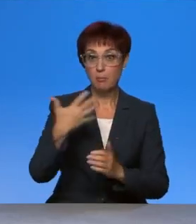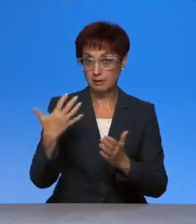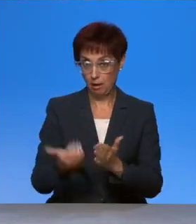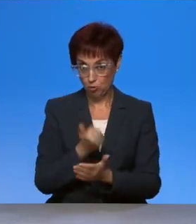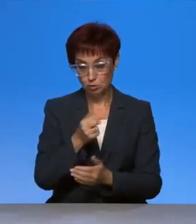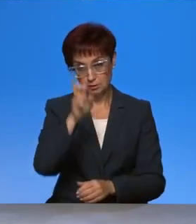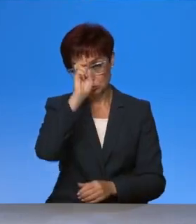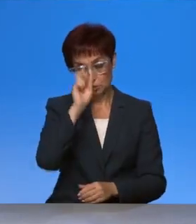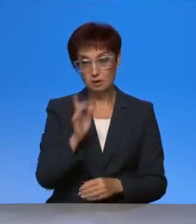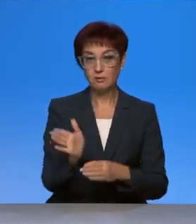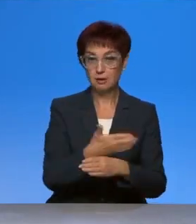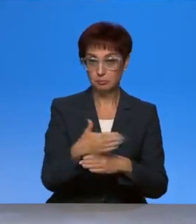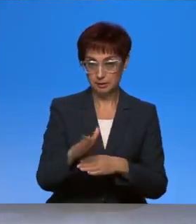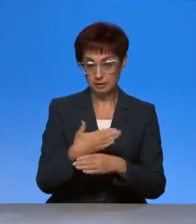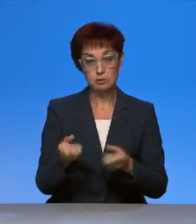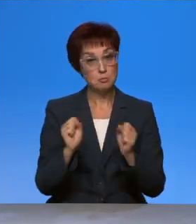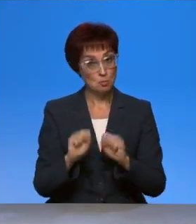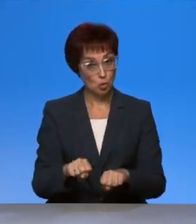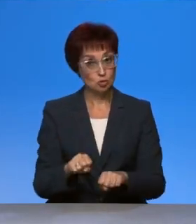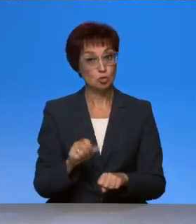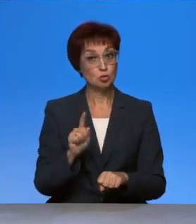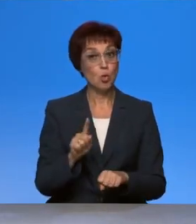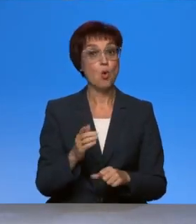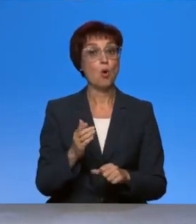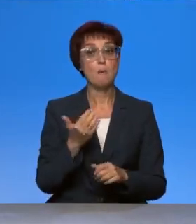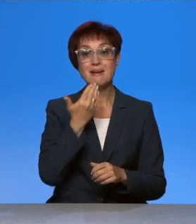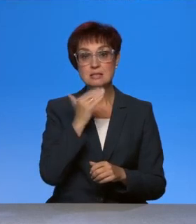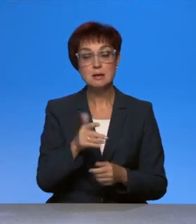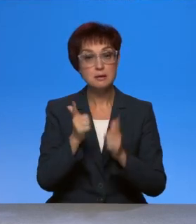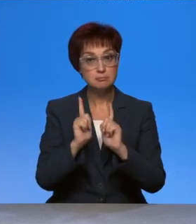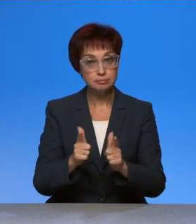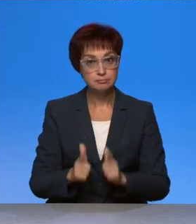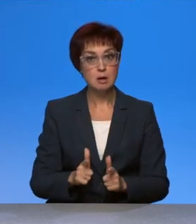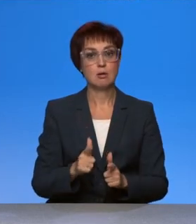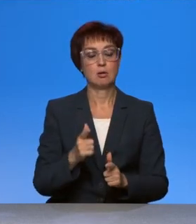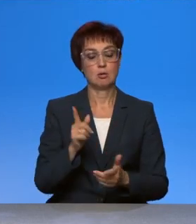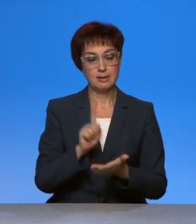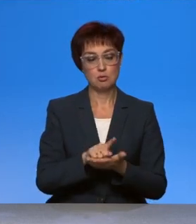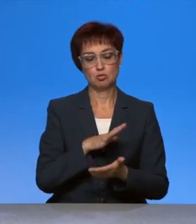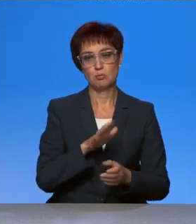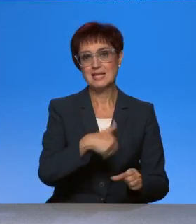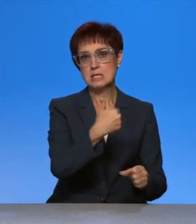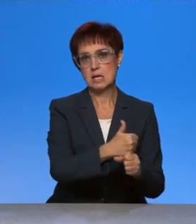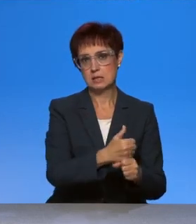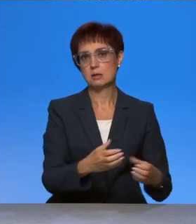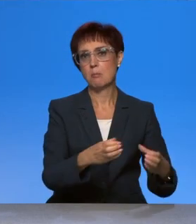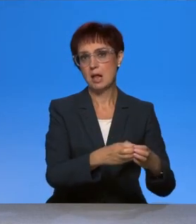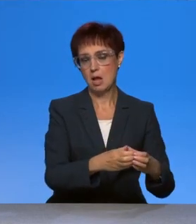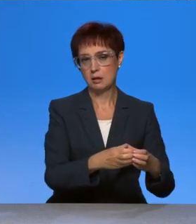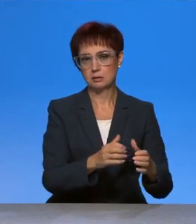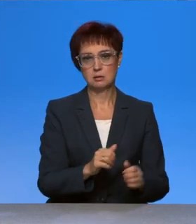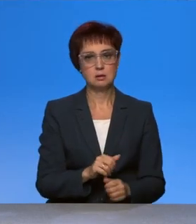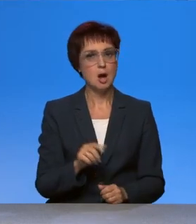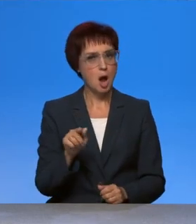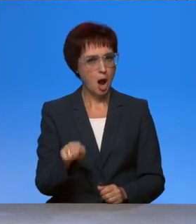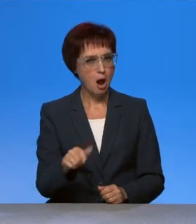лидеров клана, которым платят деньги. А что касается представлений о по-прежнему кровожадности папуасов. Там